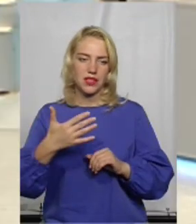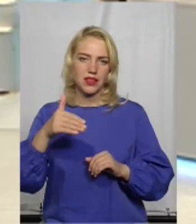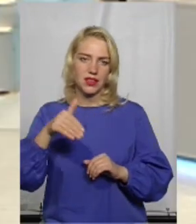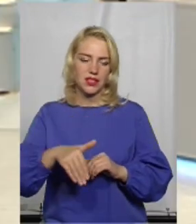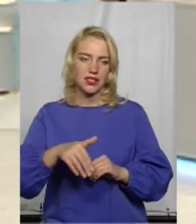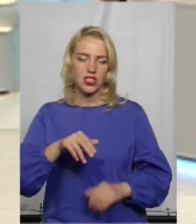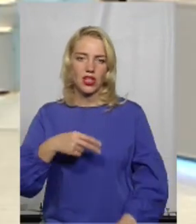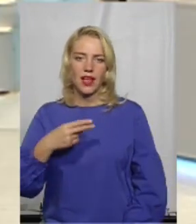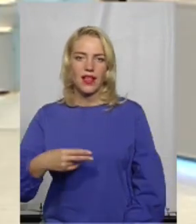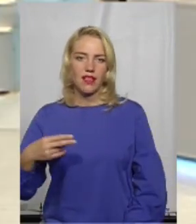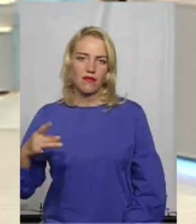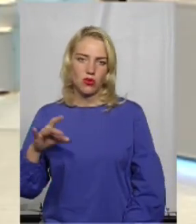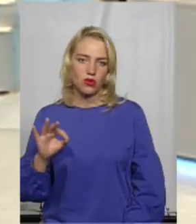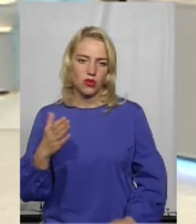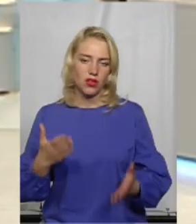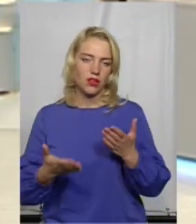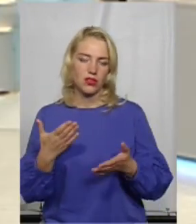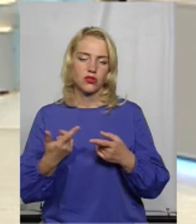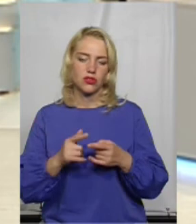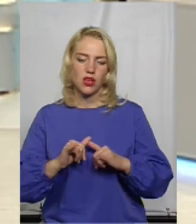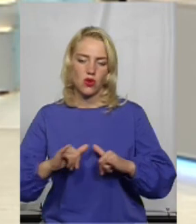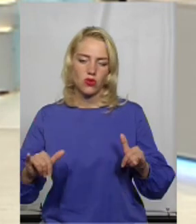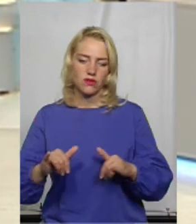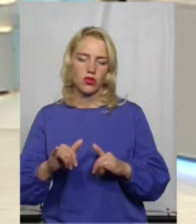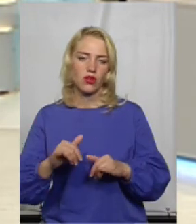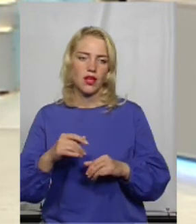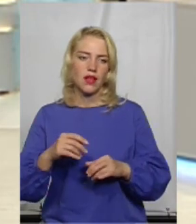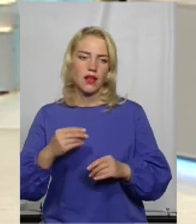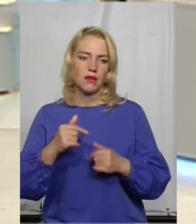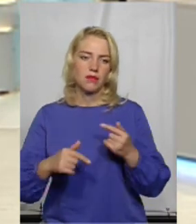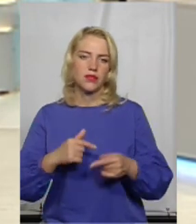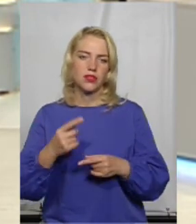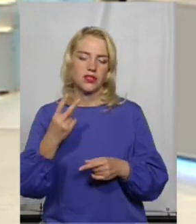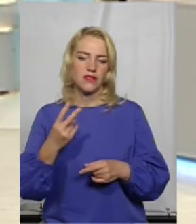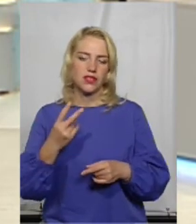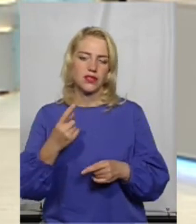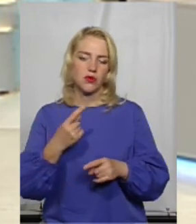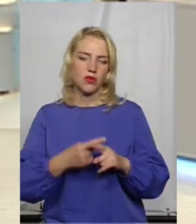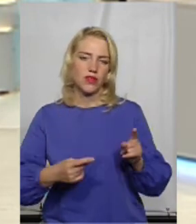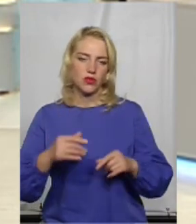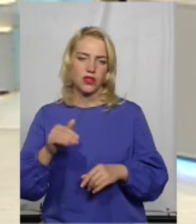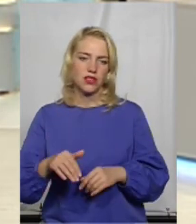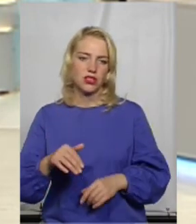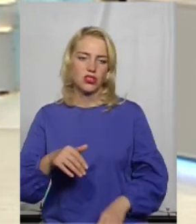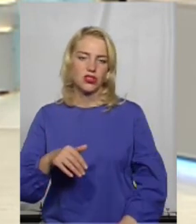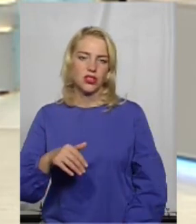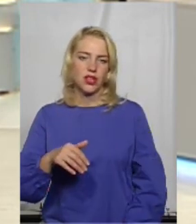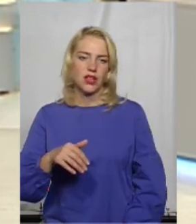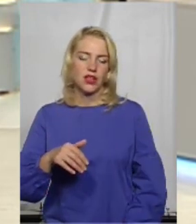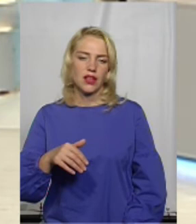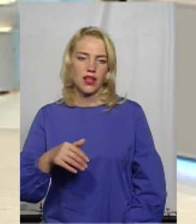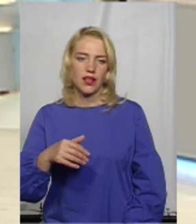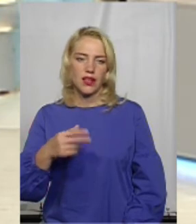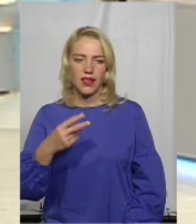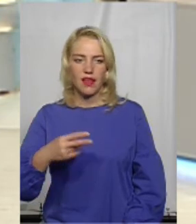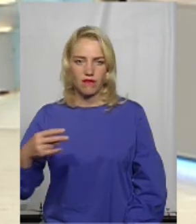650 тисяч євро. Якщо це розвиток бізнесу, то на 2,5 тисячі євро. Зараз от у нас